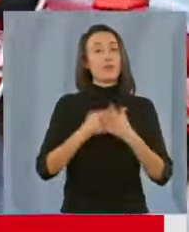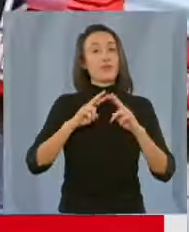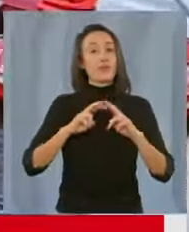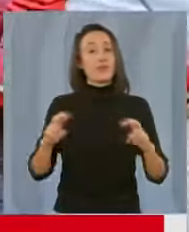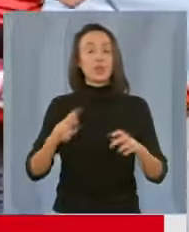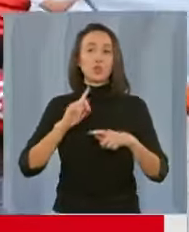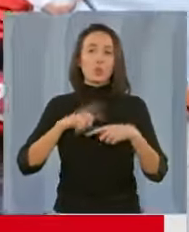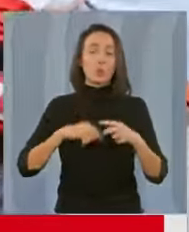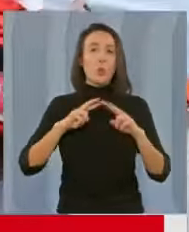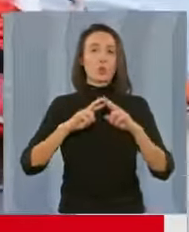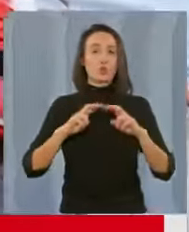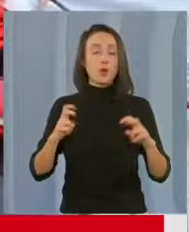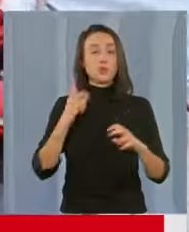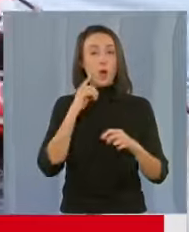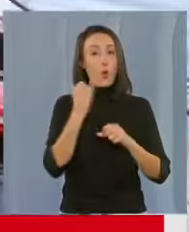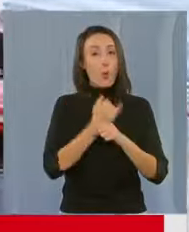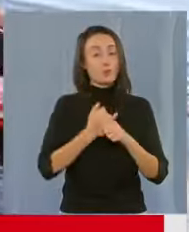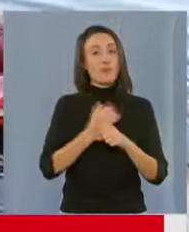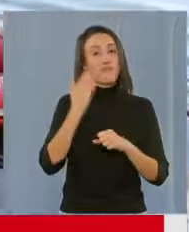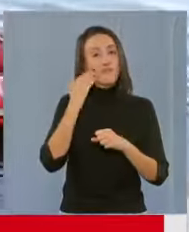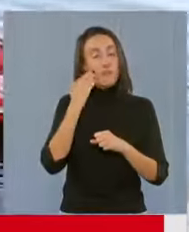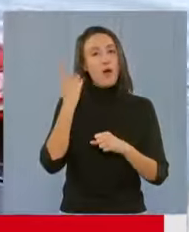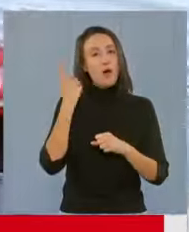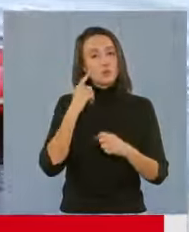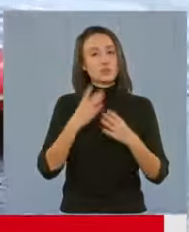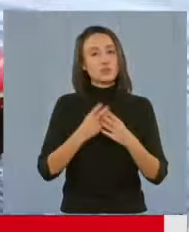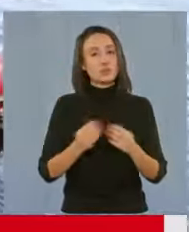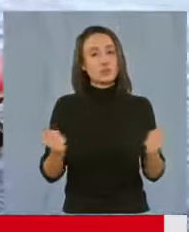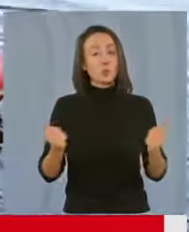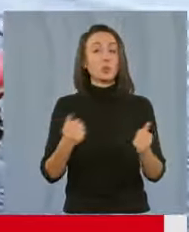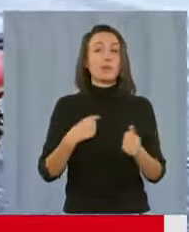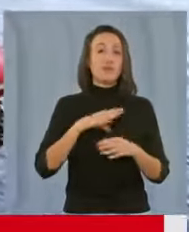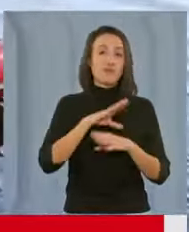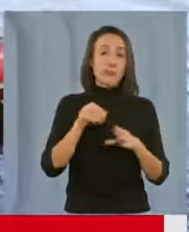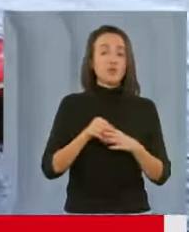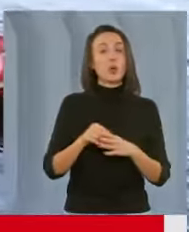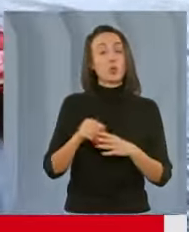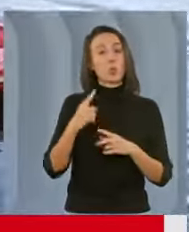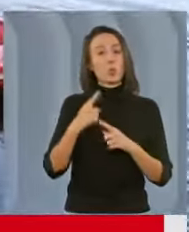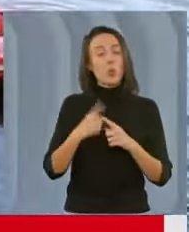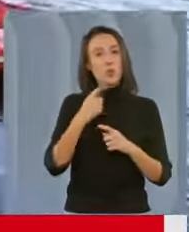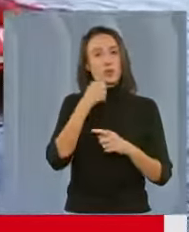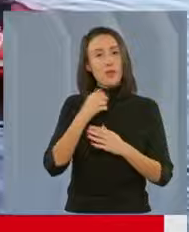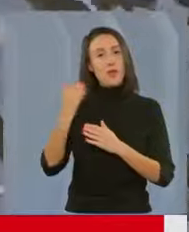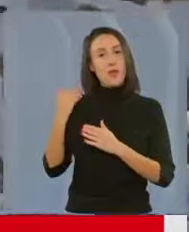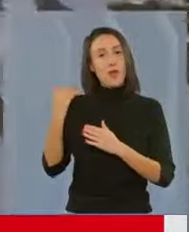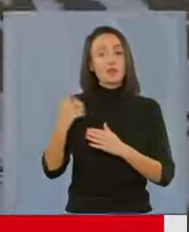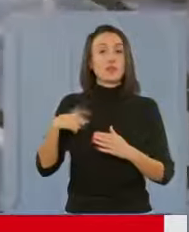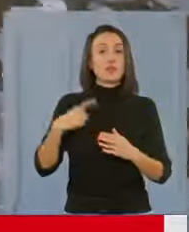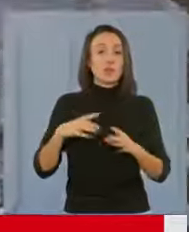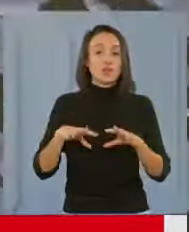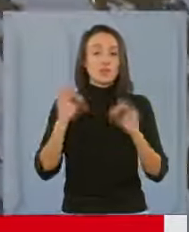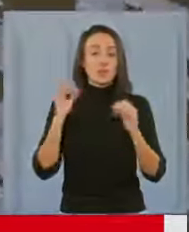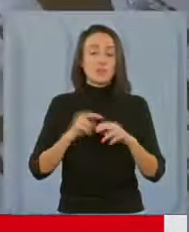necropsie. În urma controalelor, s-a constatat că femeia a fost dată dispărută de către familie cu aproximativ o zi înainte să fie